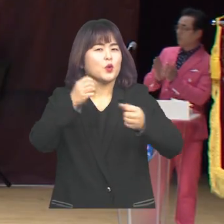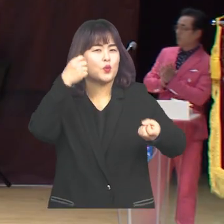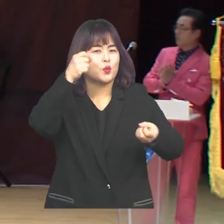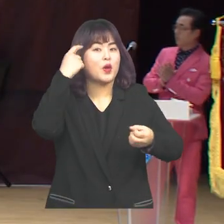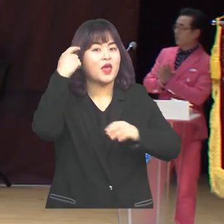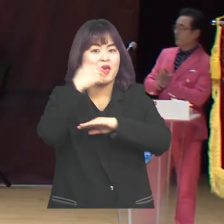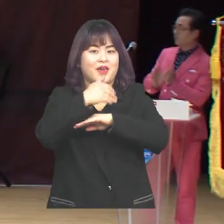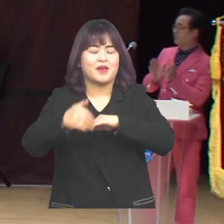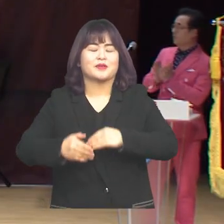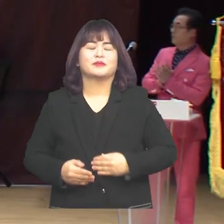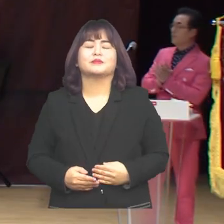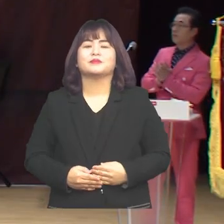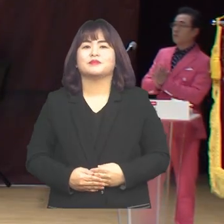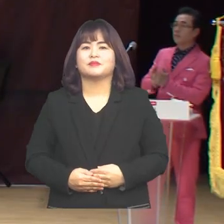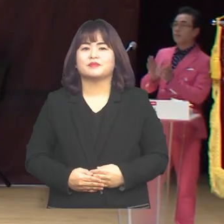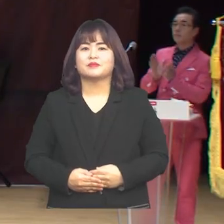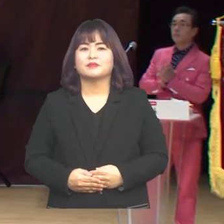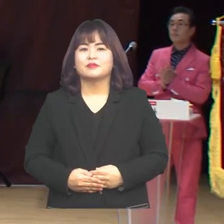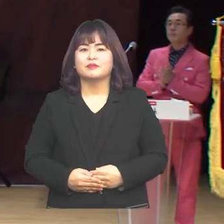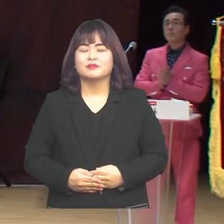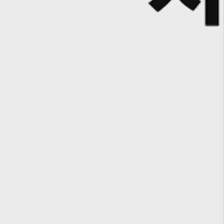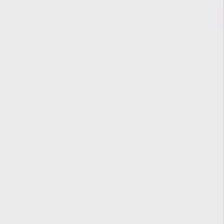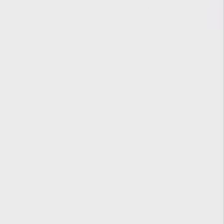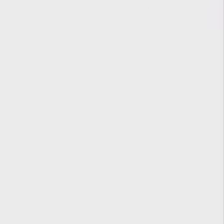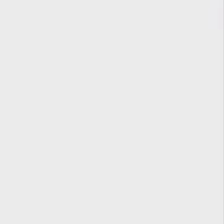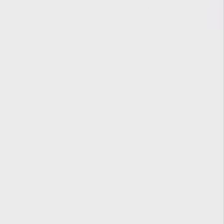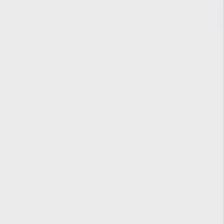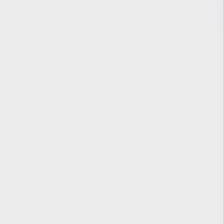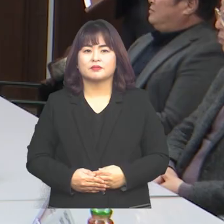공연을 펼칠 예정입니다.